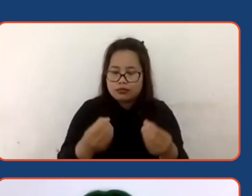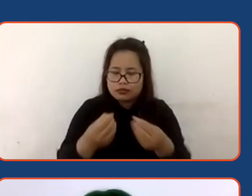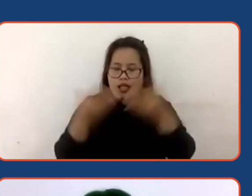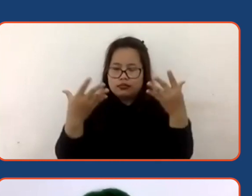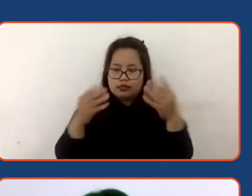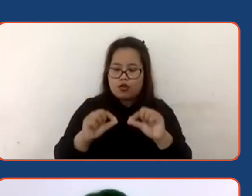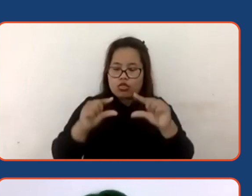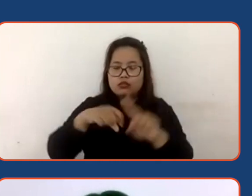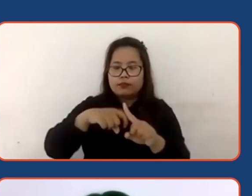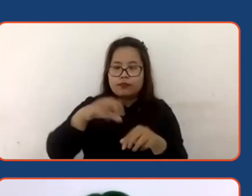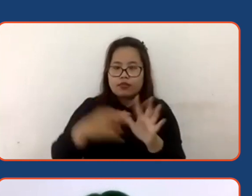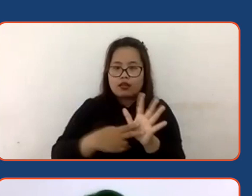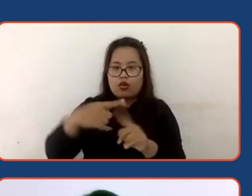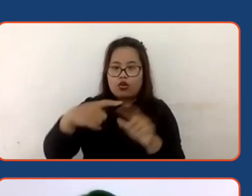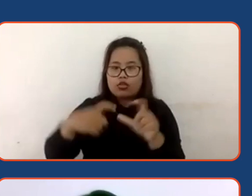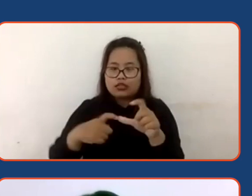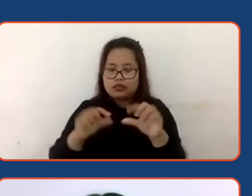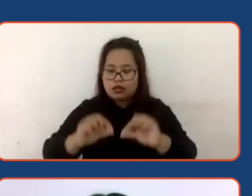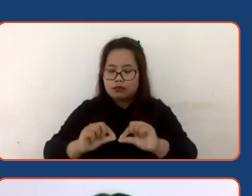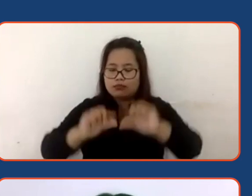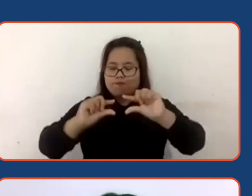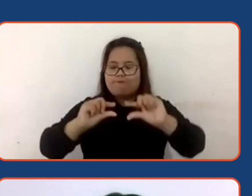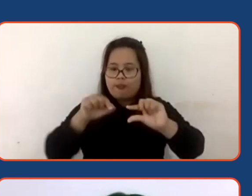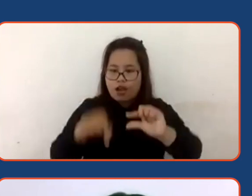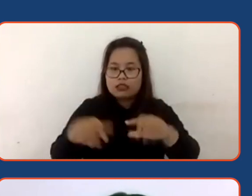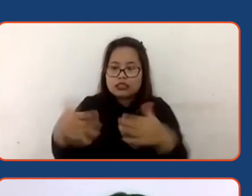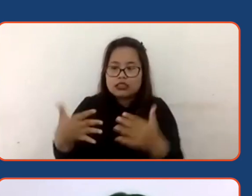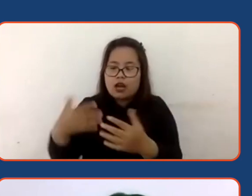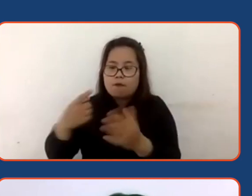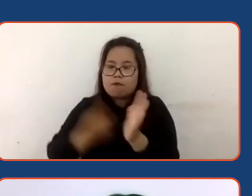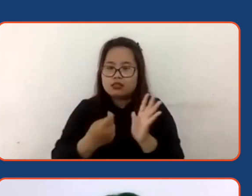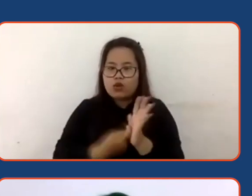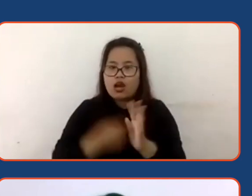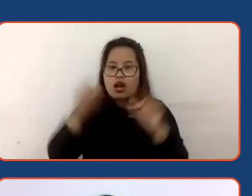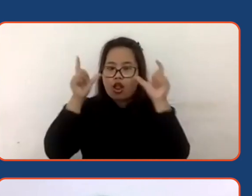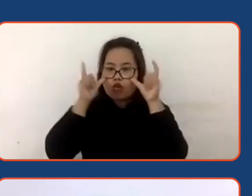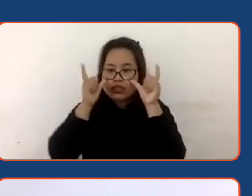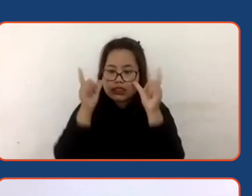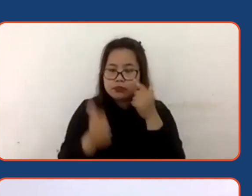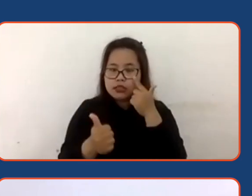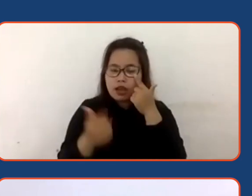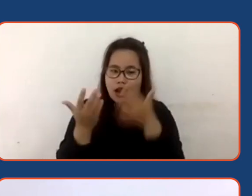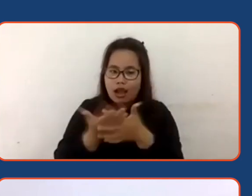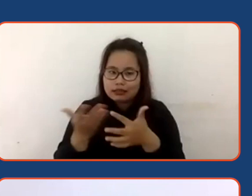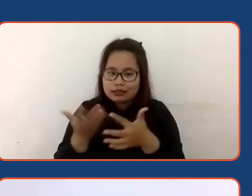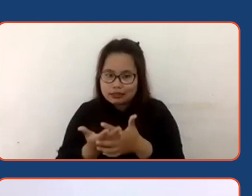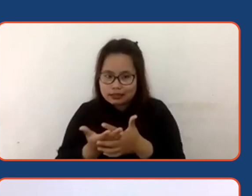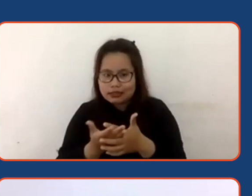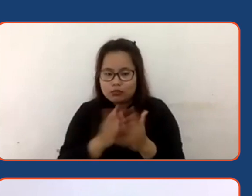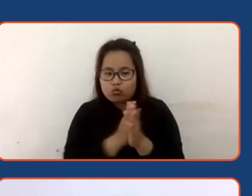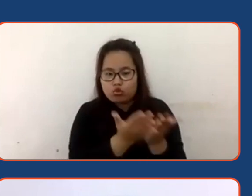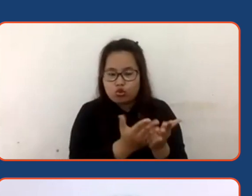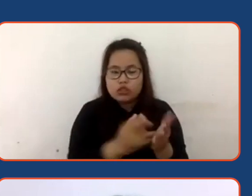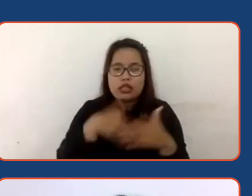bisa juga mengakses buku ini Nah untuk font juga dibesarkan seperti itu